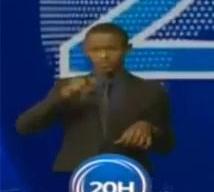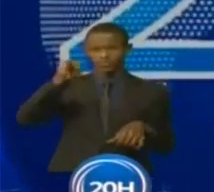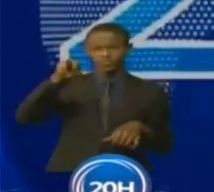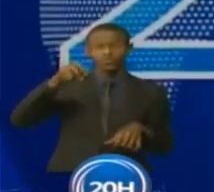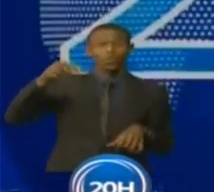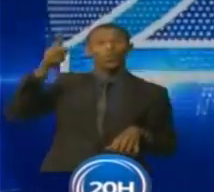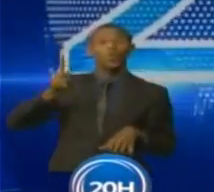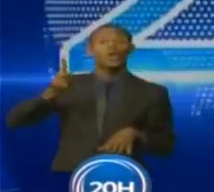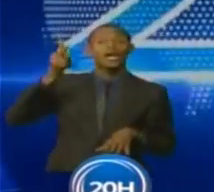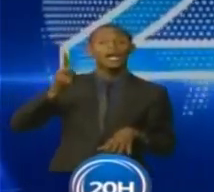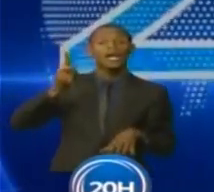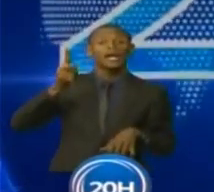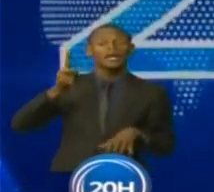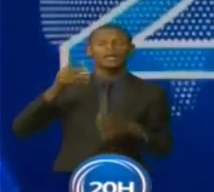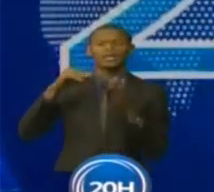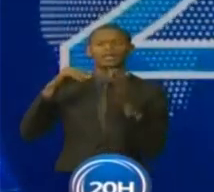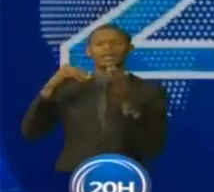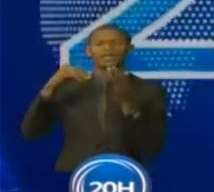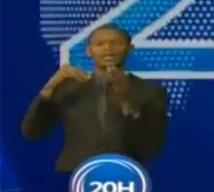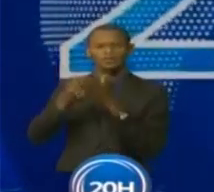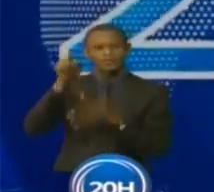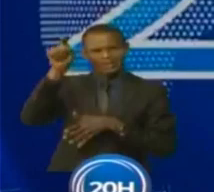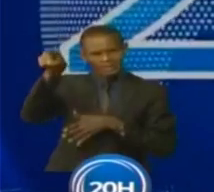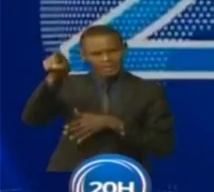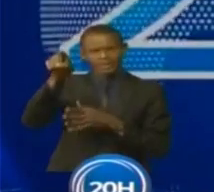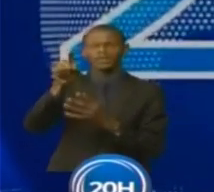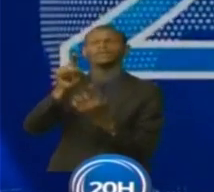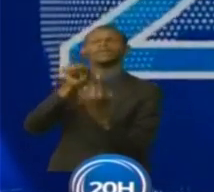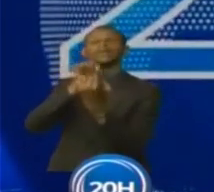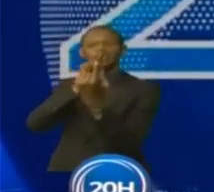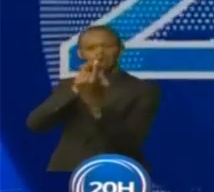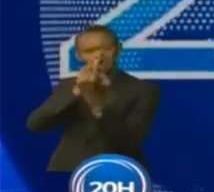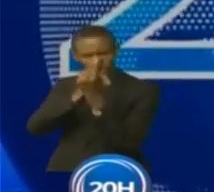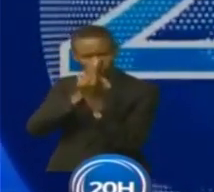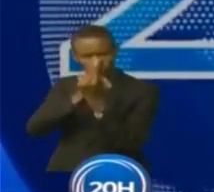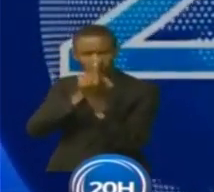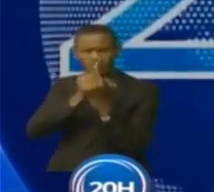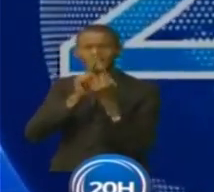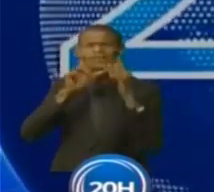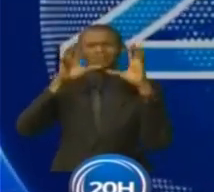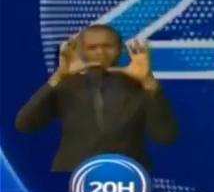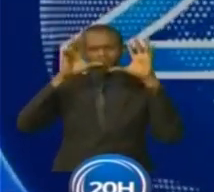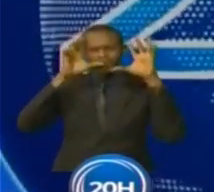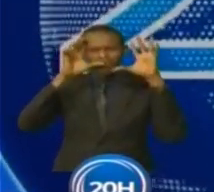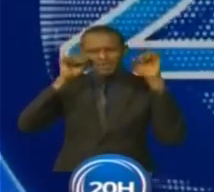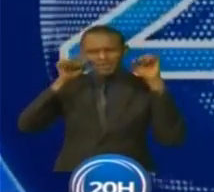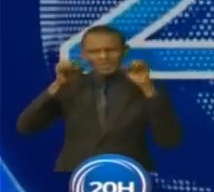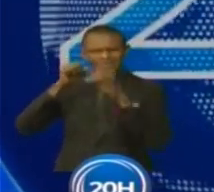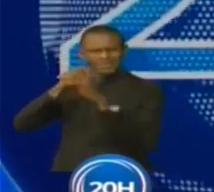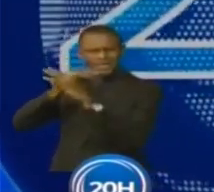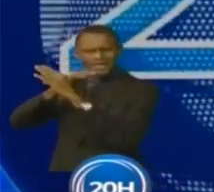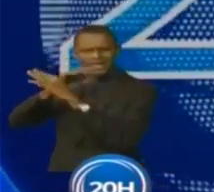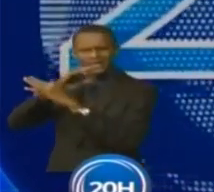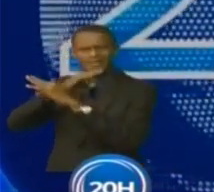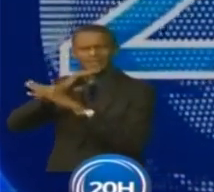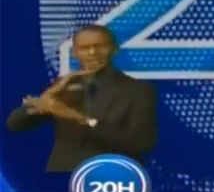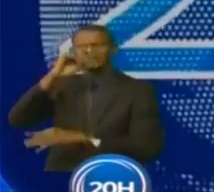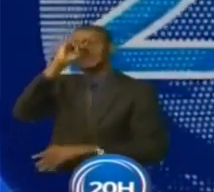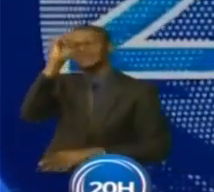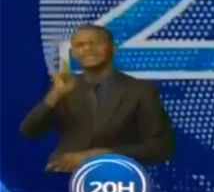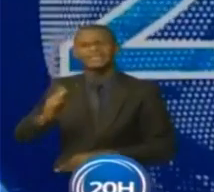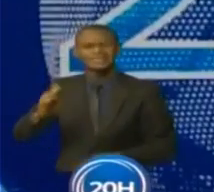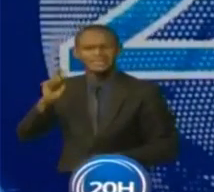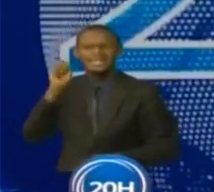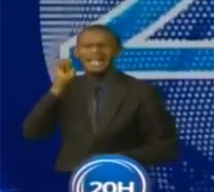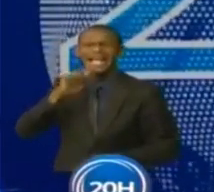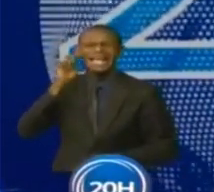à Lubumbashi l'ancien président de la République unie de Tanzanie, Jakaya Kikwata, président des sages de la communauté